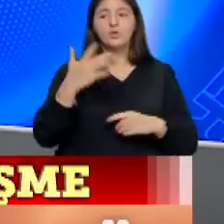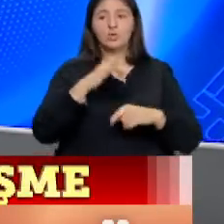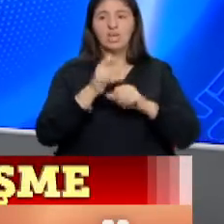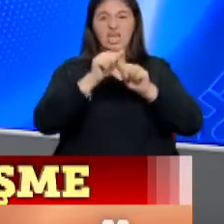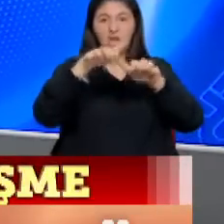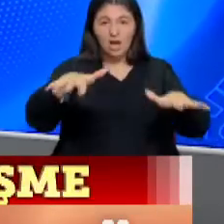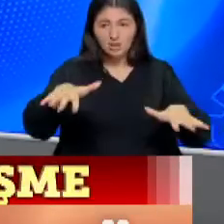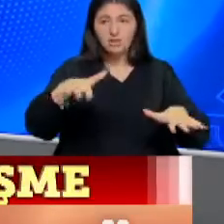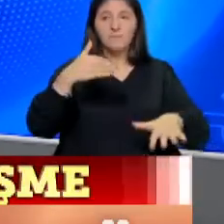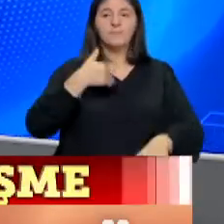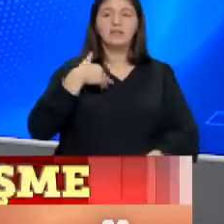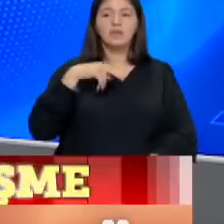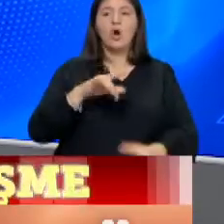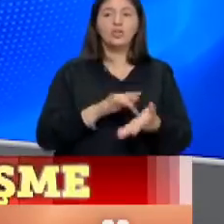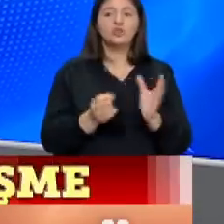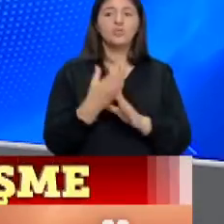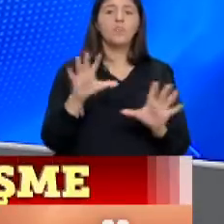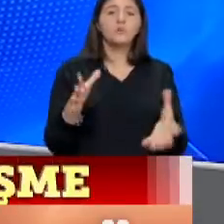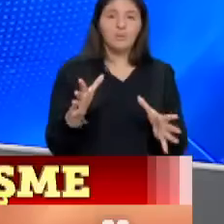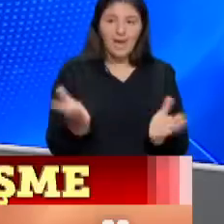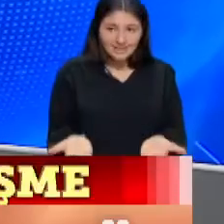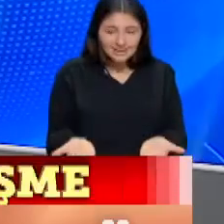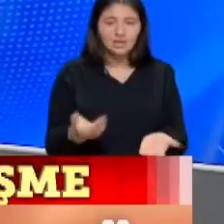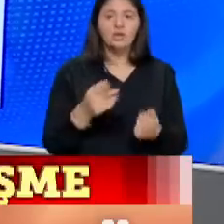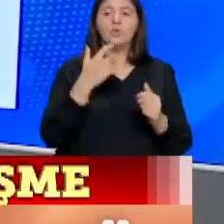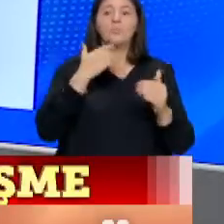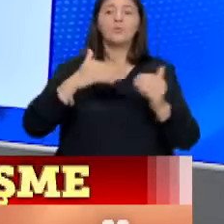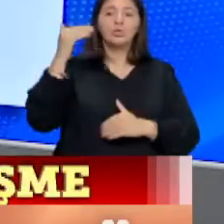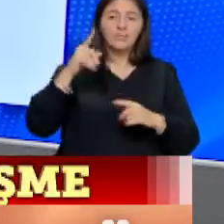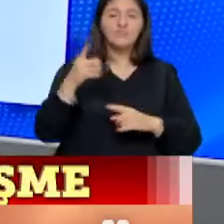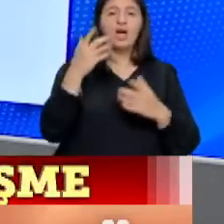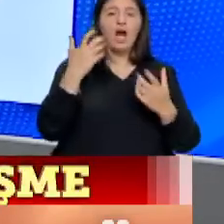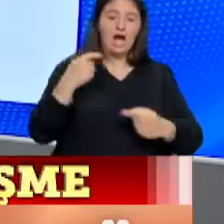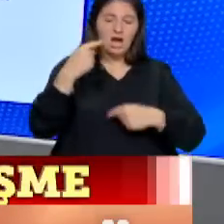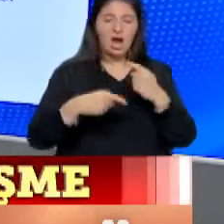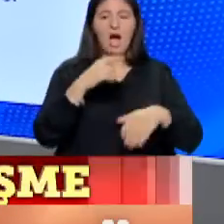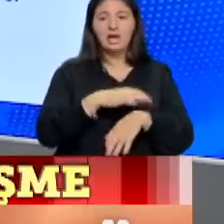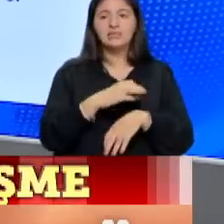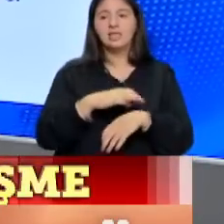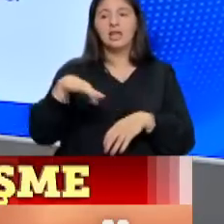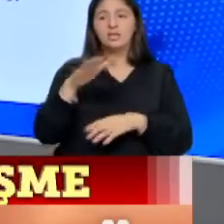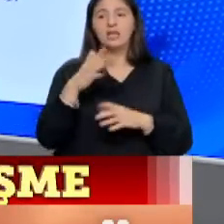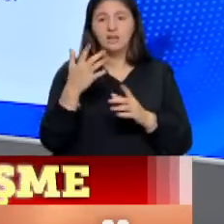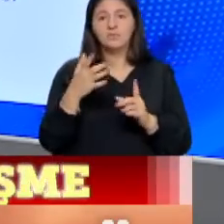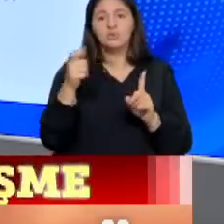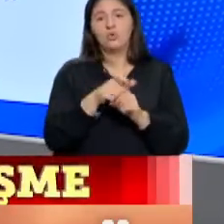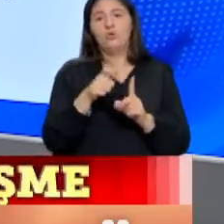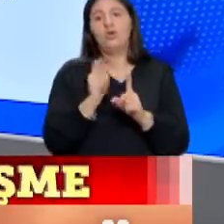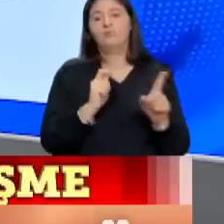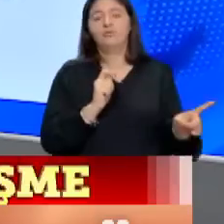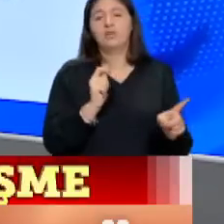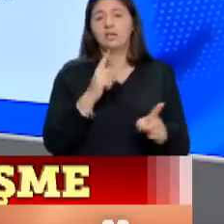ülkelerde yaygın bizde de ortaya çıkması muhtemeldi büyüklerimizi kronik hastalıklardan koruyacağız